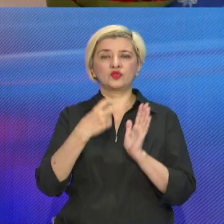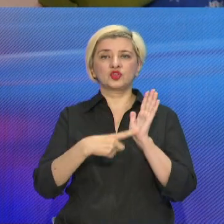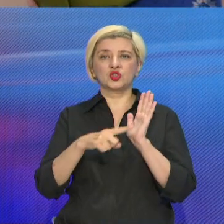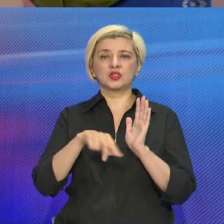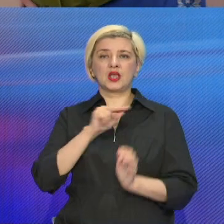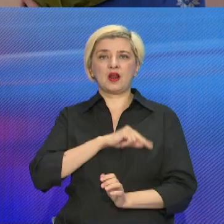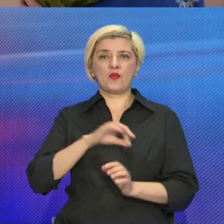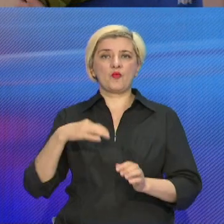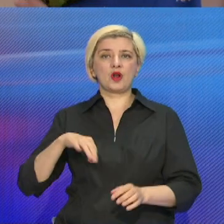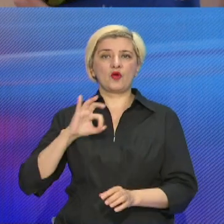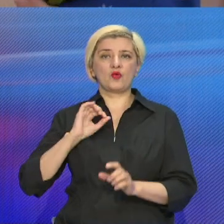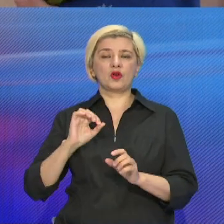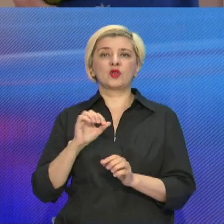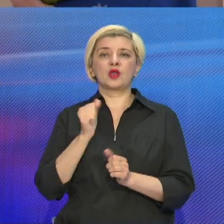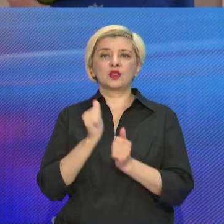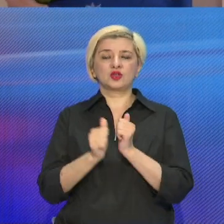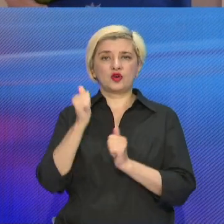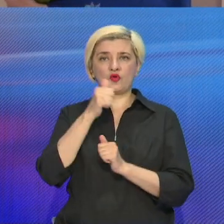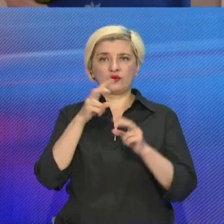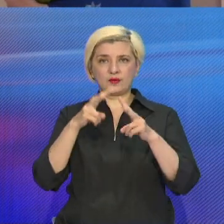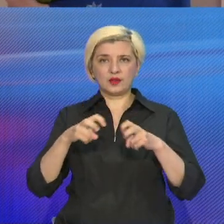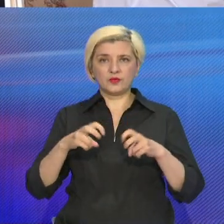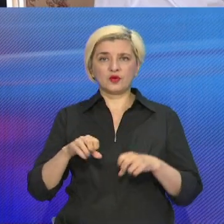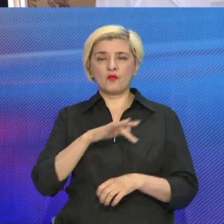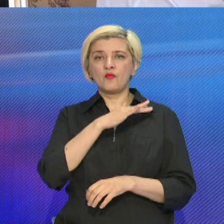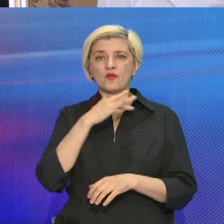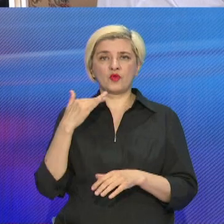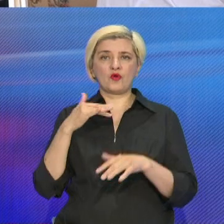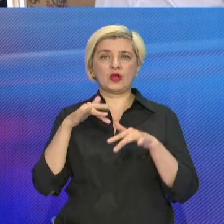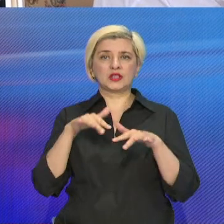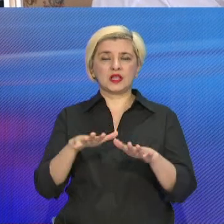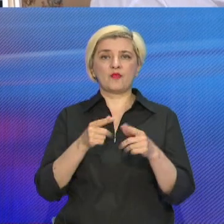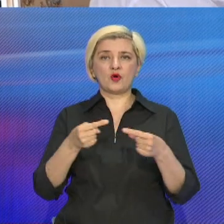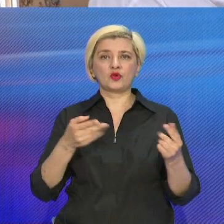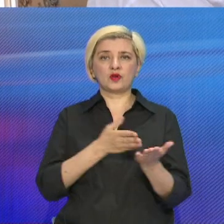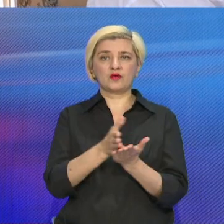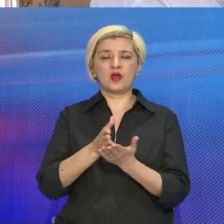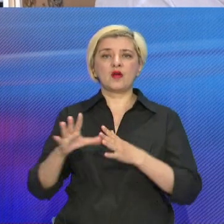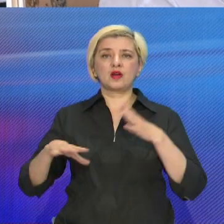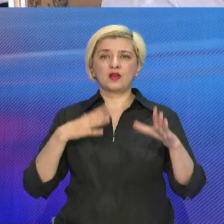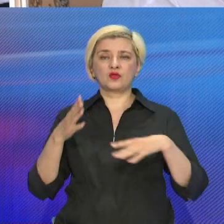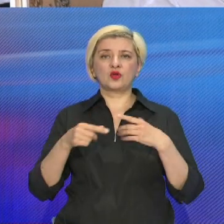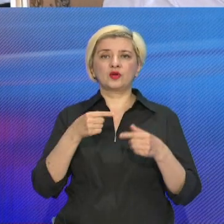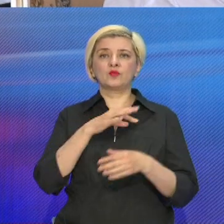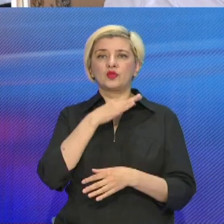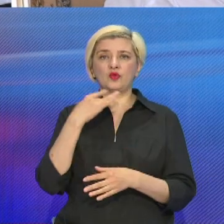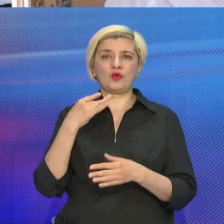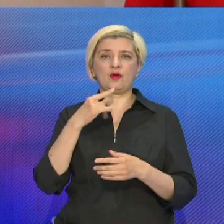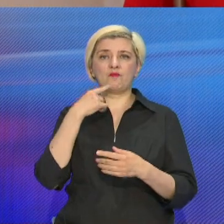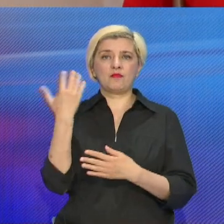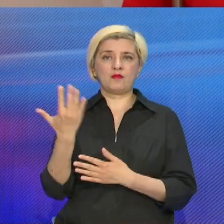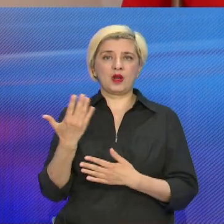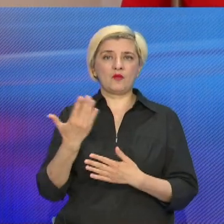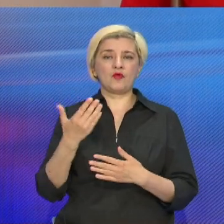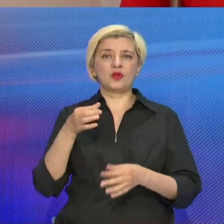они проглядают миллионы сторонок криминальных справ по разных направках, рыхтуют тысячу промов для судовых посяджений и столько же разглядают в